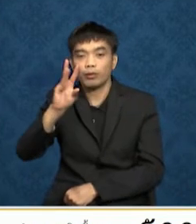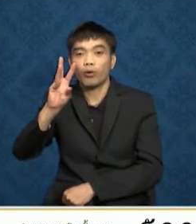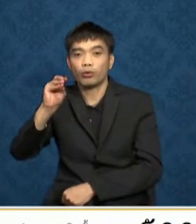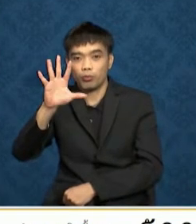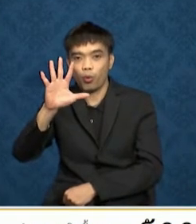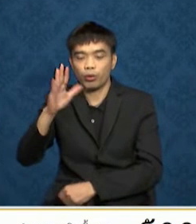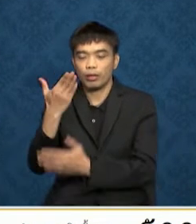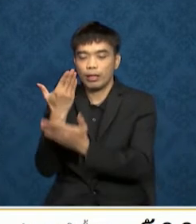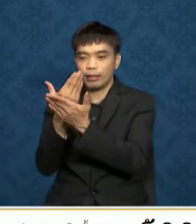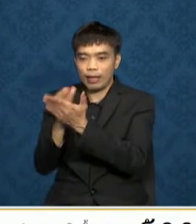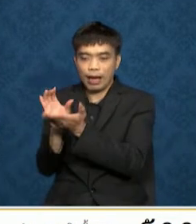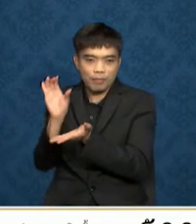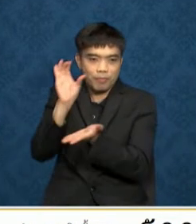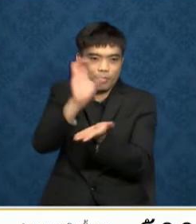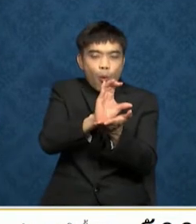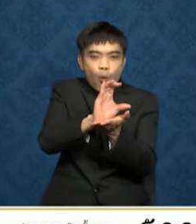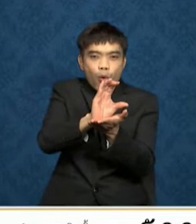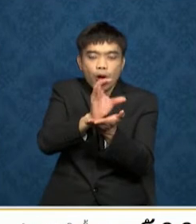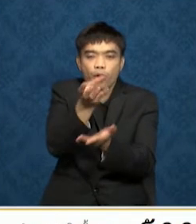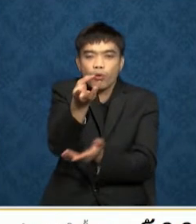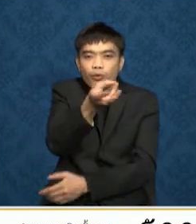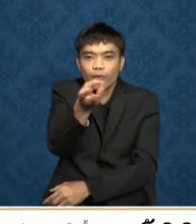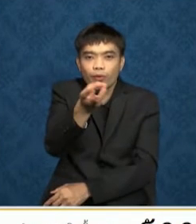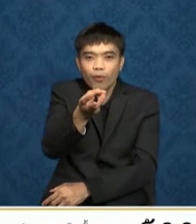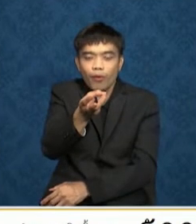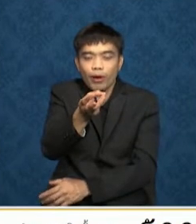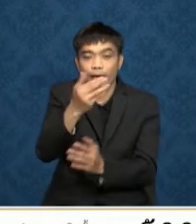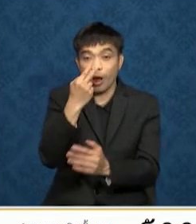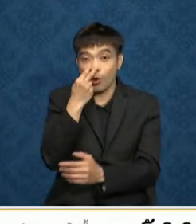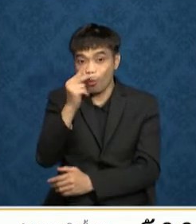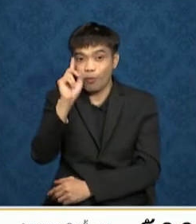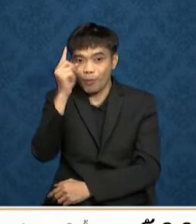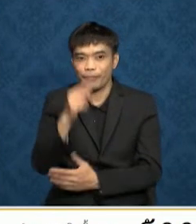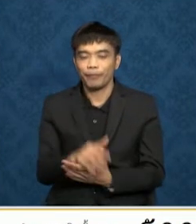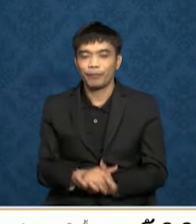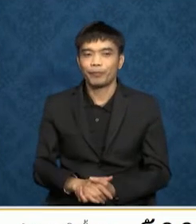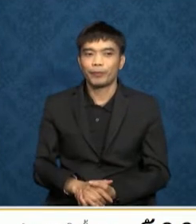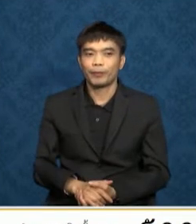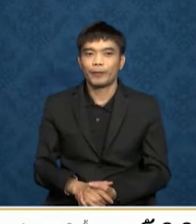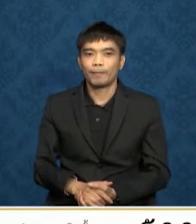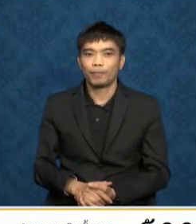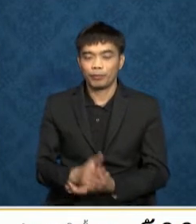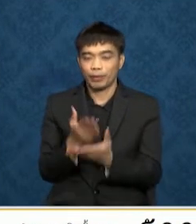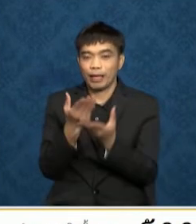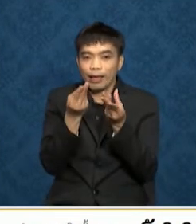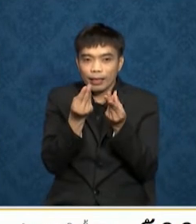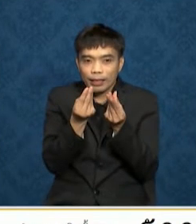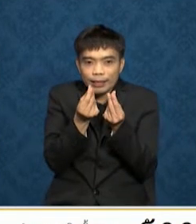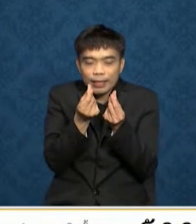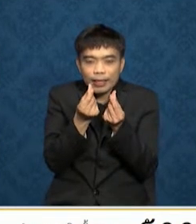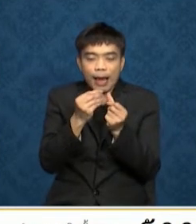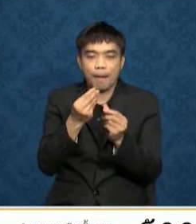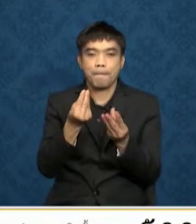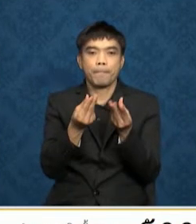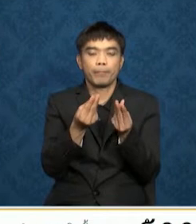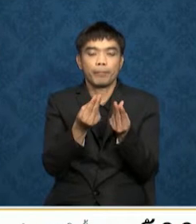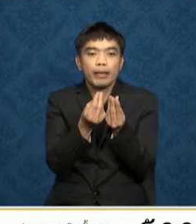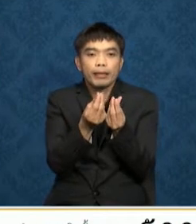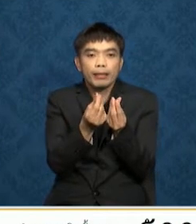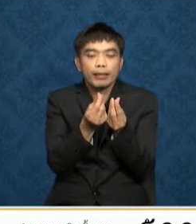ต่ำอีกครับพอลงมาอีกครับภาษีจัดเก็บที่ดินเค้าก็จัดเก็บไม่ได้